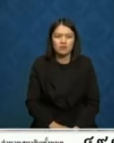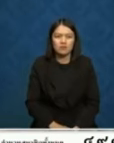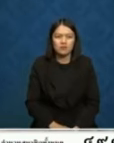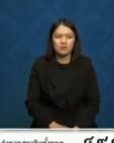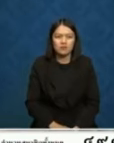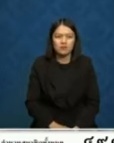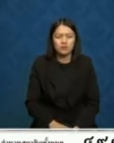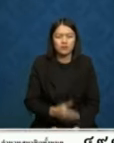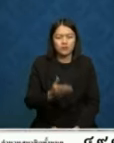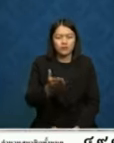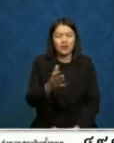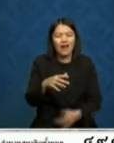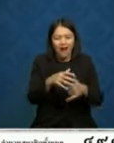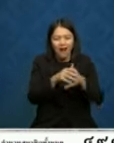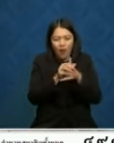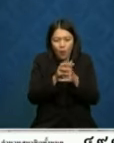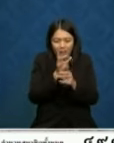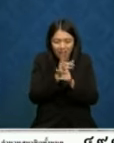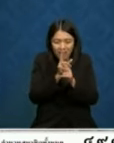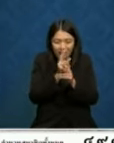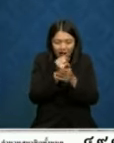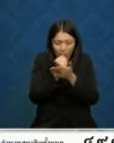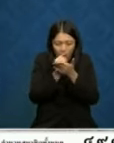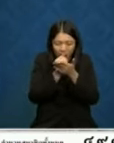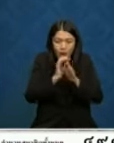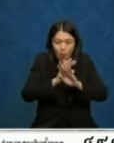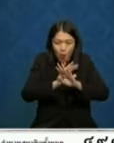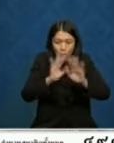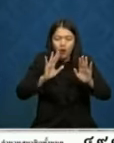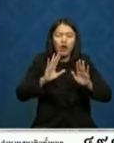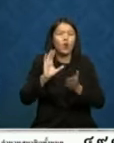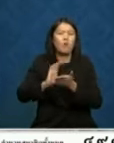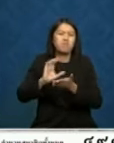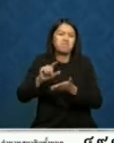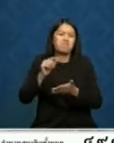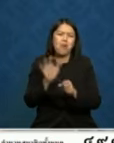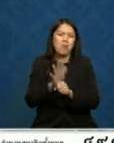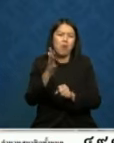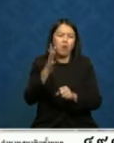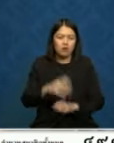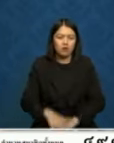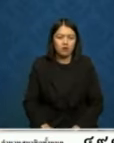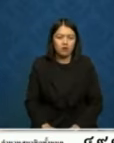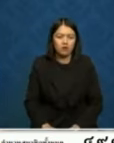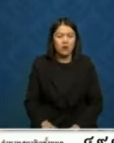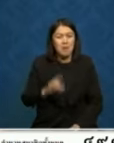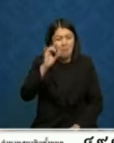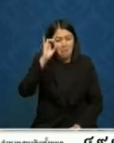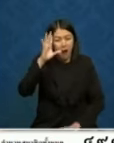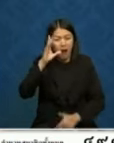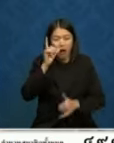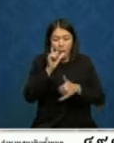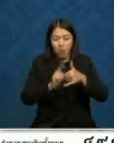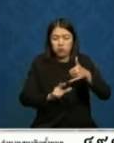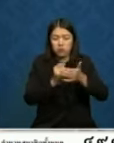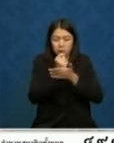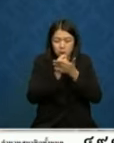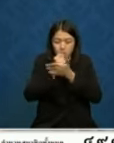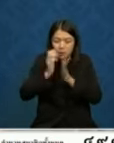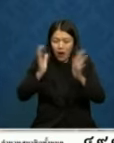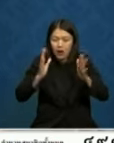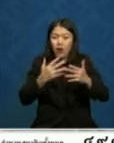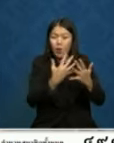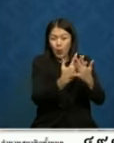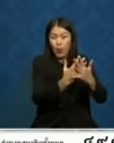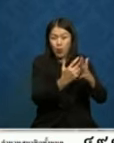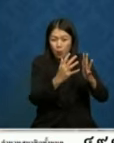การที่จะเอาไปบำบัดฟื้นฟูเนี่ยงบแค่นี้มันไม่พอหรอกครับคนติดยาบ้าไม่รู้เท่าไหร่นะครับอยู่ในคุกก็